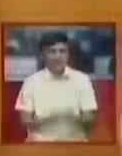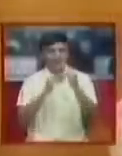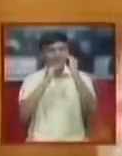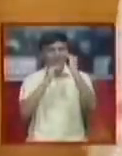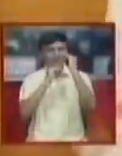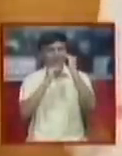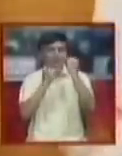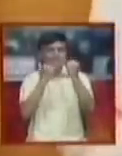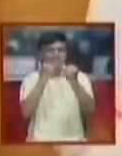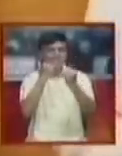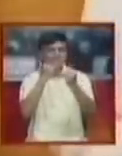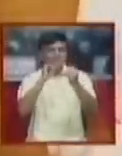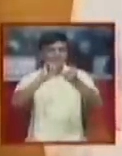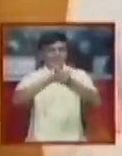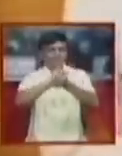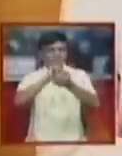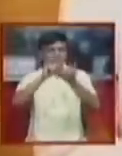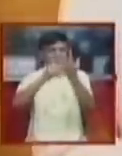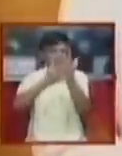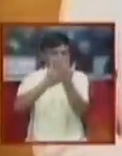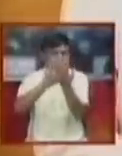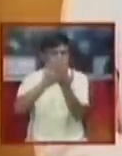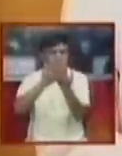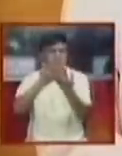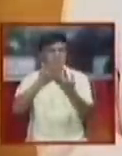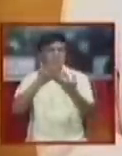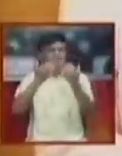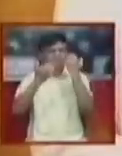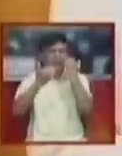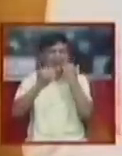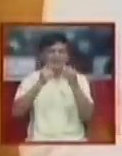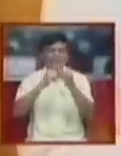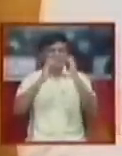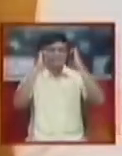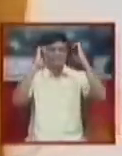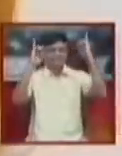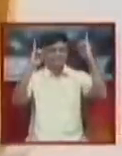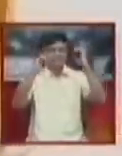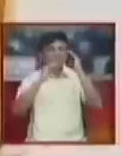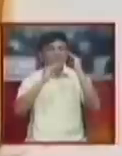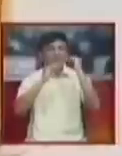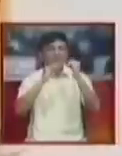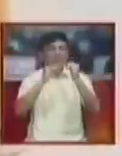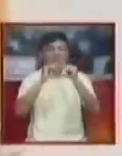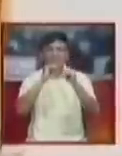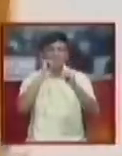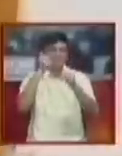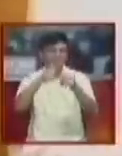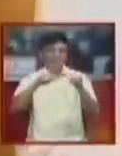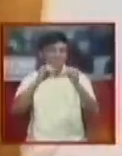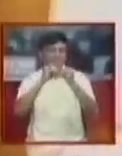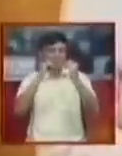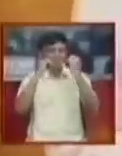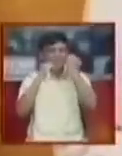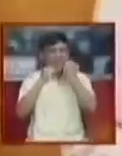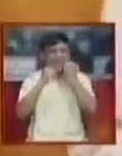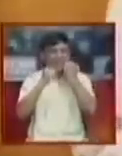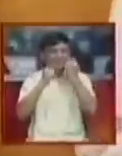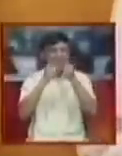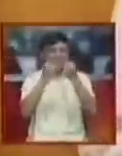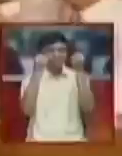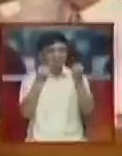Sana nga po, ngayon paubos na ang backlog sa edukasyon, sikapin natin huwag uling magka-backlog dahil sa dami